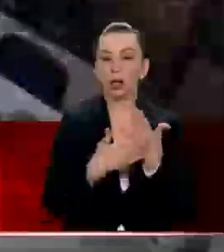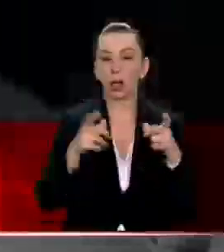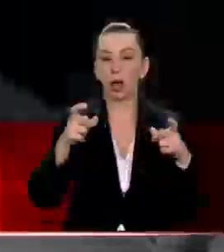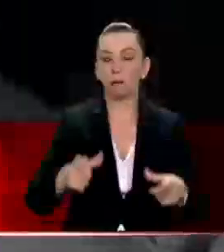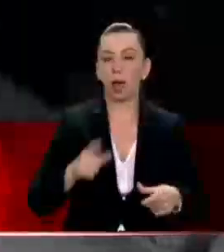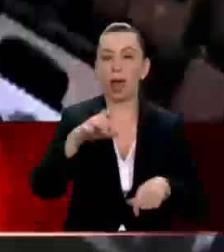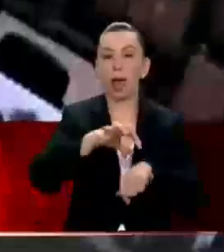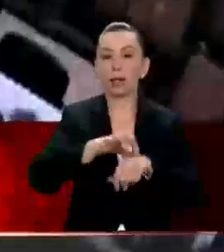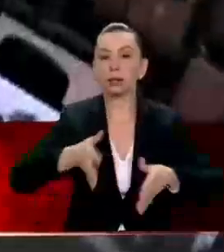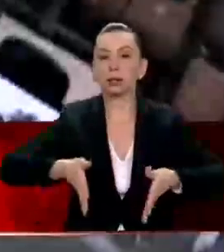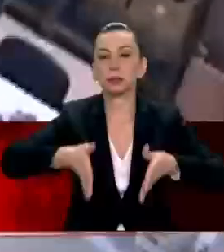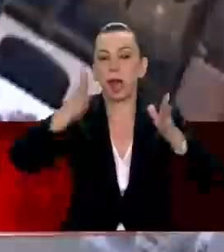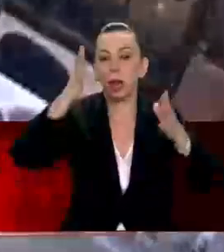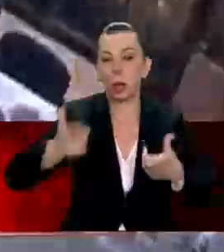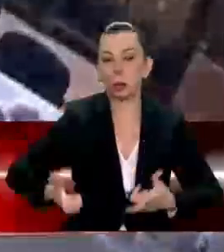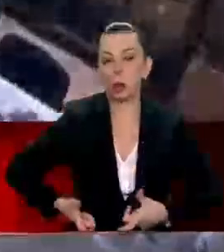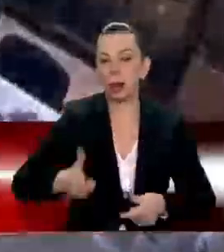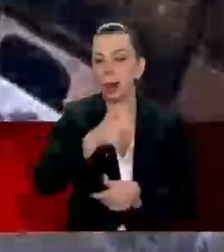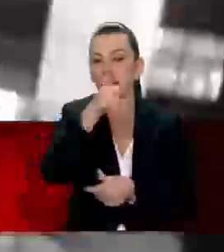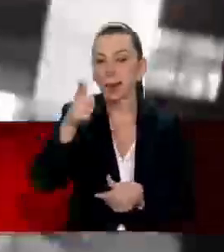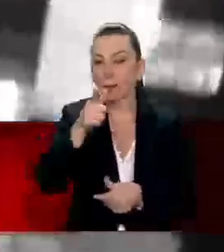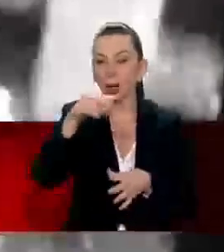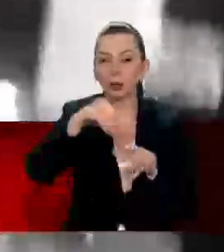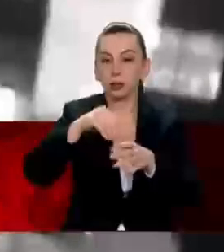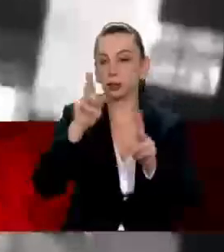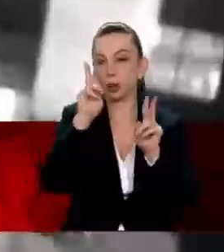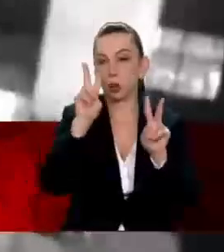Kahramanmaraş'ta bir hastanenin güvenlik kameraları kaydetti bu görüntüleri.